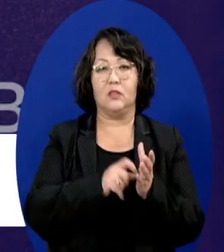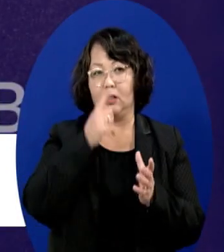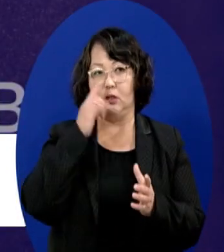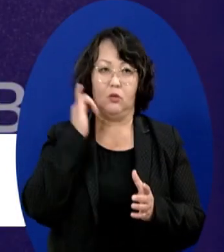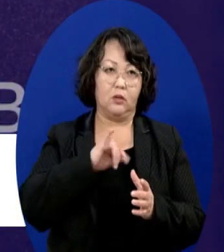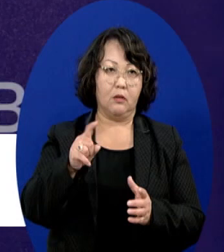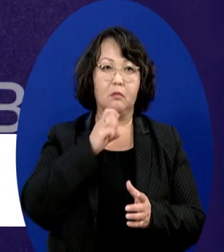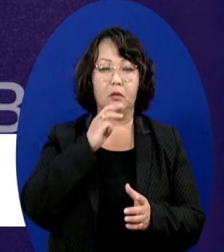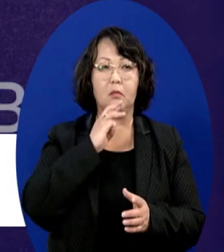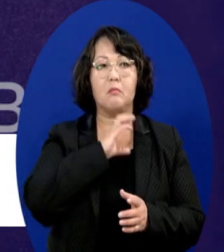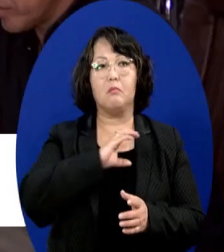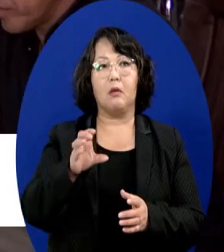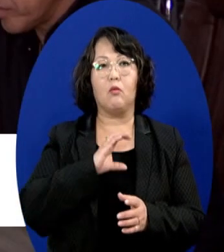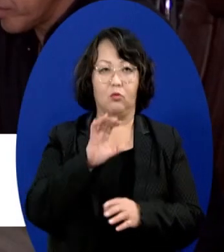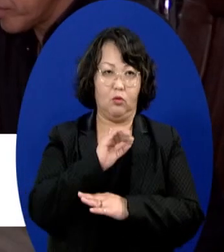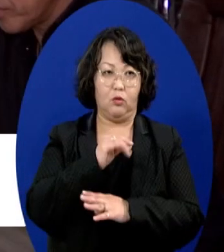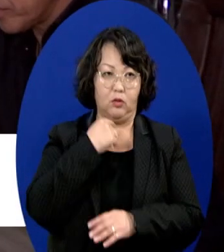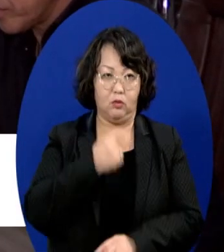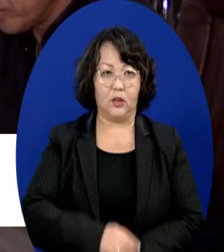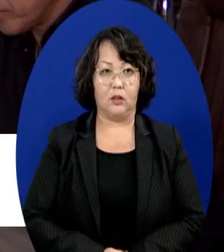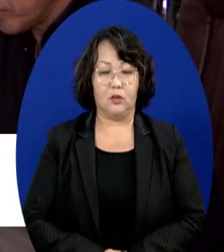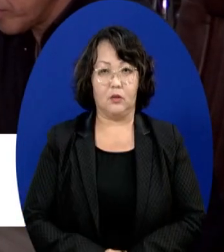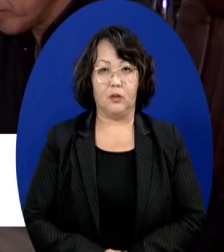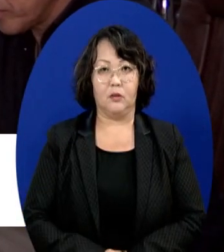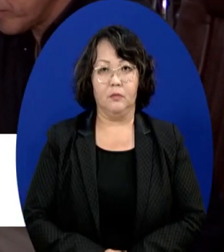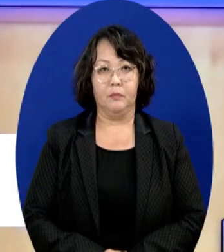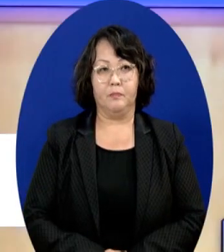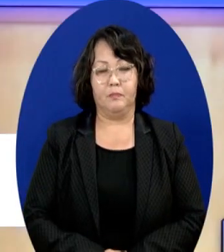ард улсын хэвлэл мэдээллийн байгууллагын төлөөллөд хэлж байлаа.